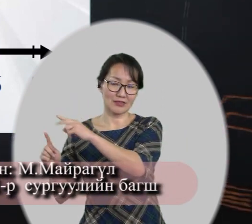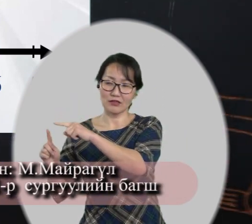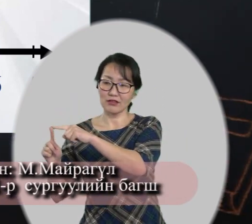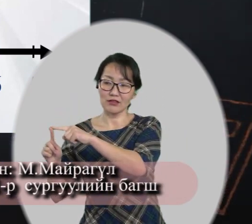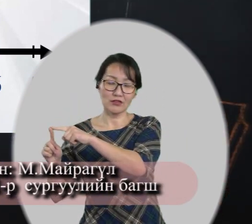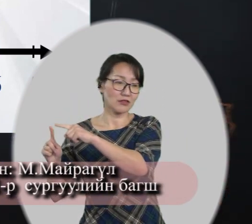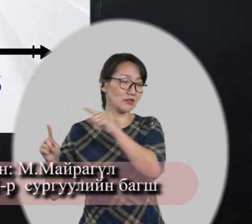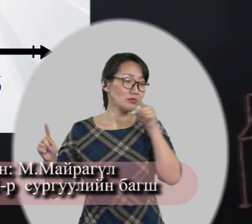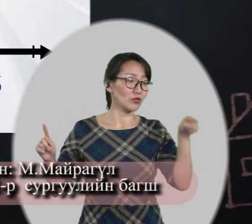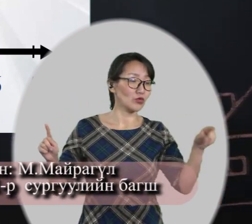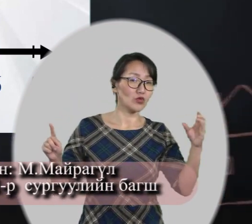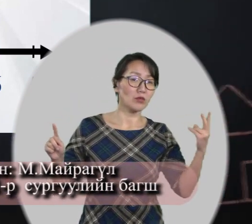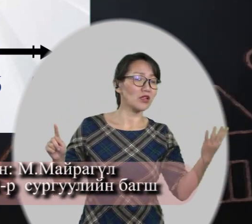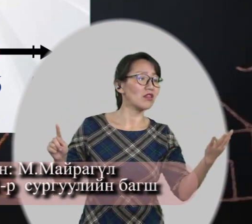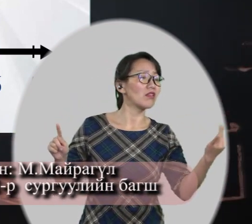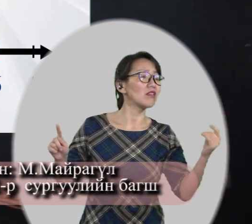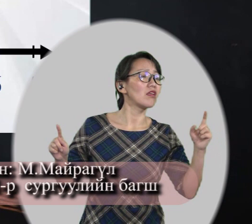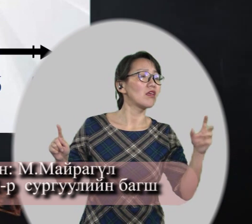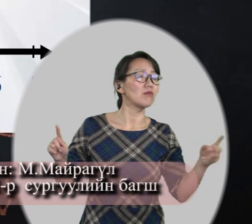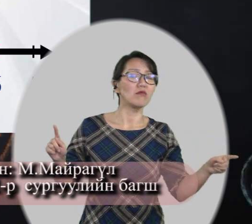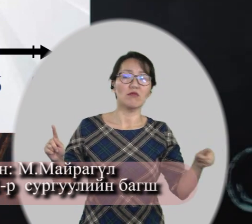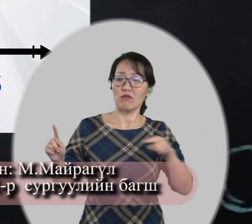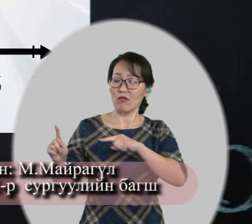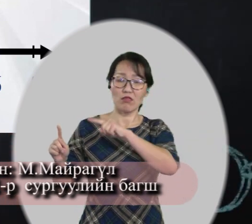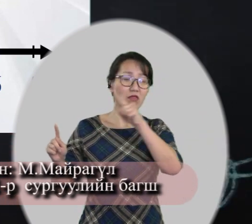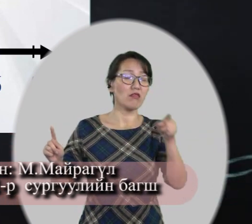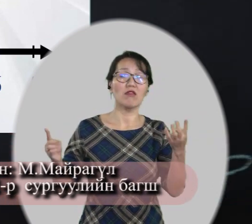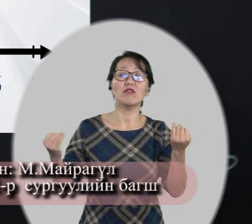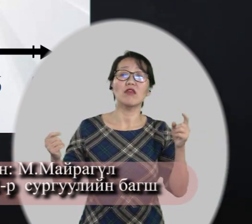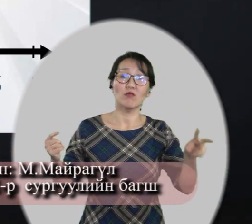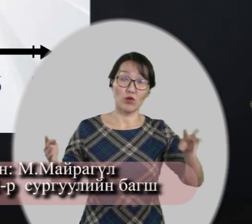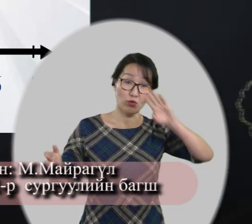Сәйшәнді сукватрдан қарағанда неше градус жылы?